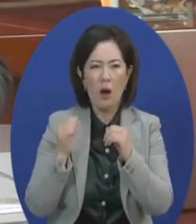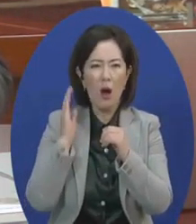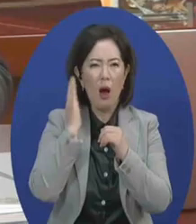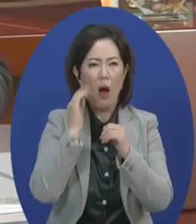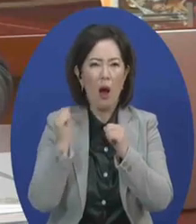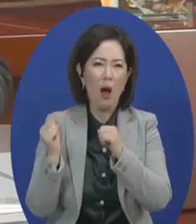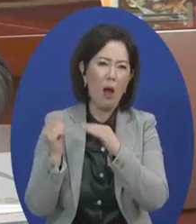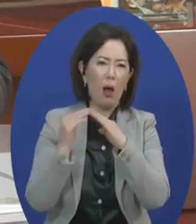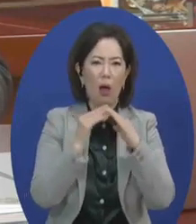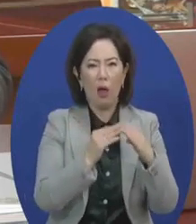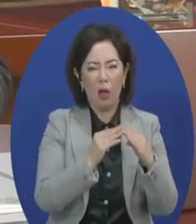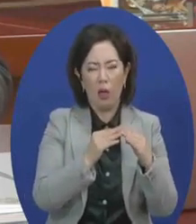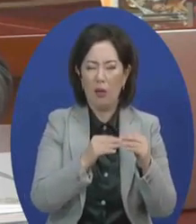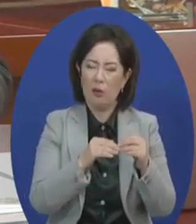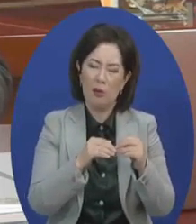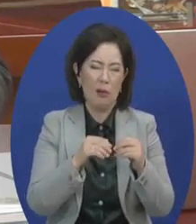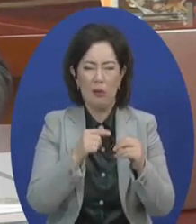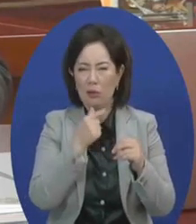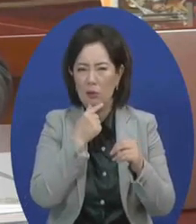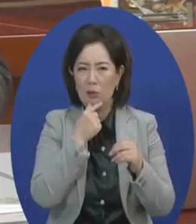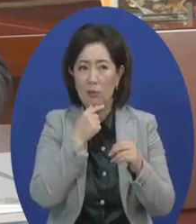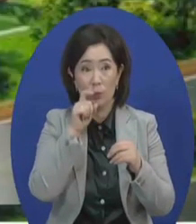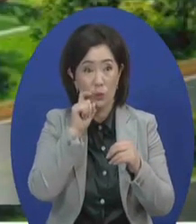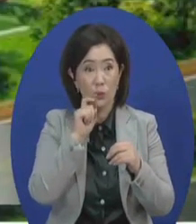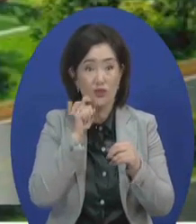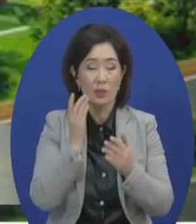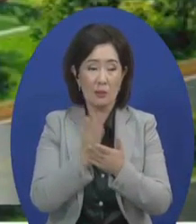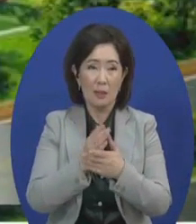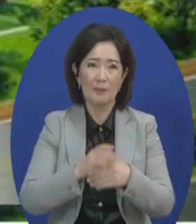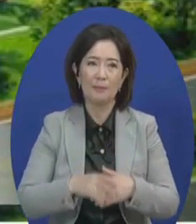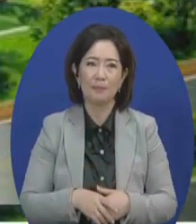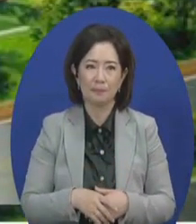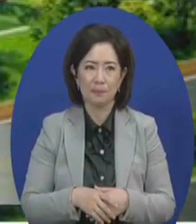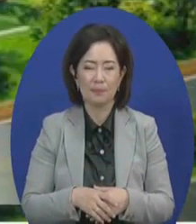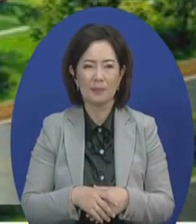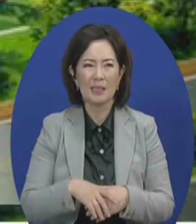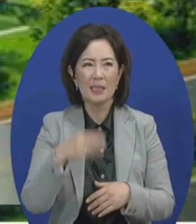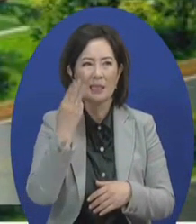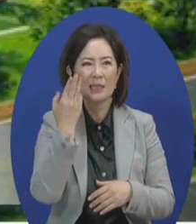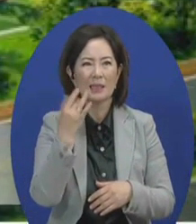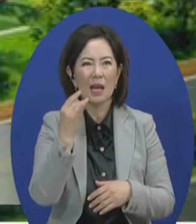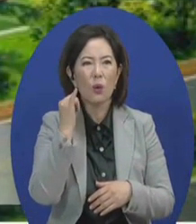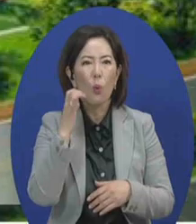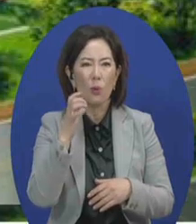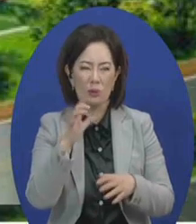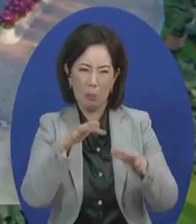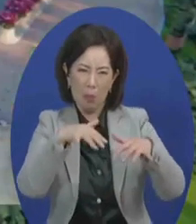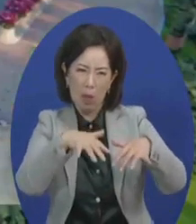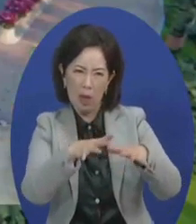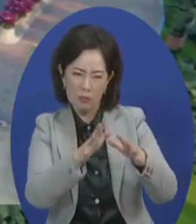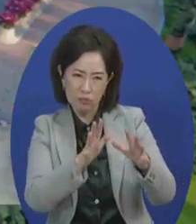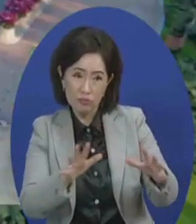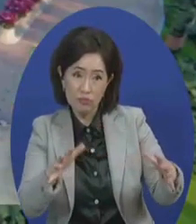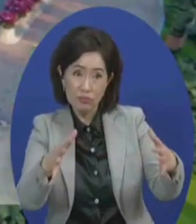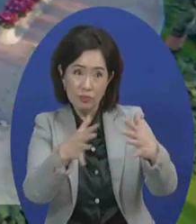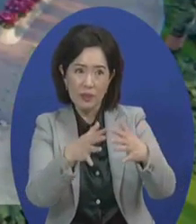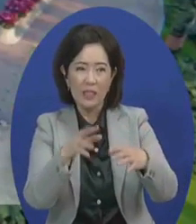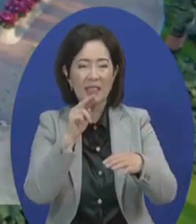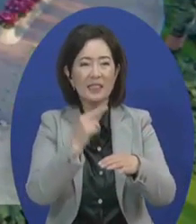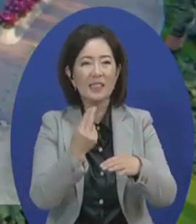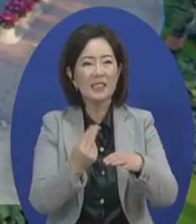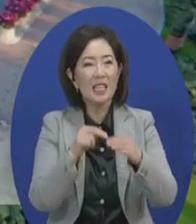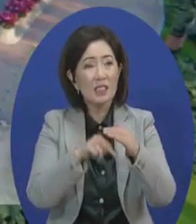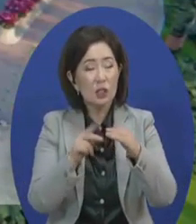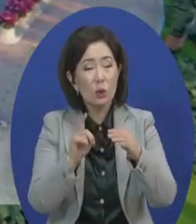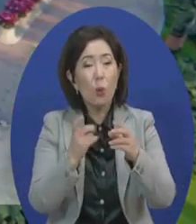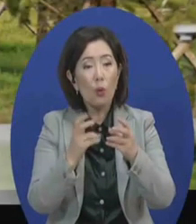хол байршил руу нүүлгэн шилжихгүй гэсэн ийм хүсэлттэй байгаа. Шар ус халаа үүсдэг газруудад цэцэрлэгт хүрээлэн бий болгох